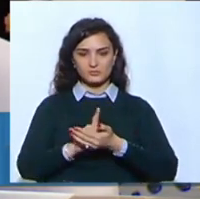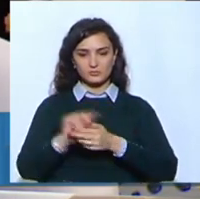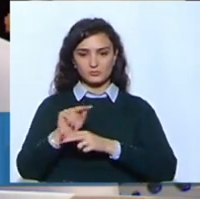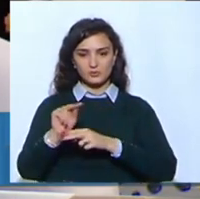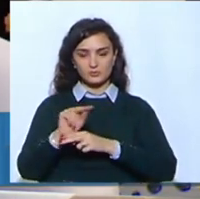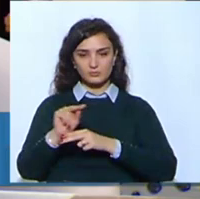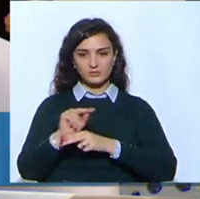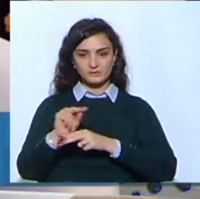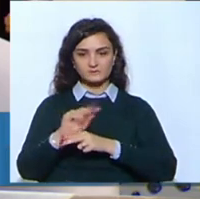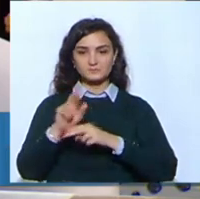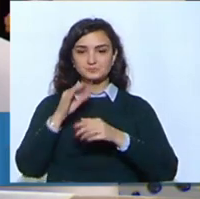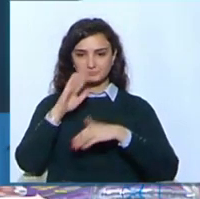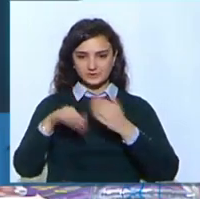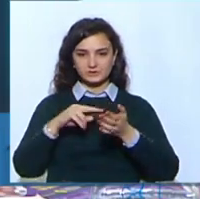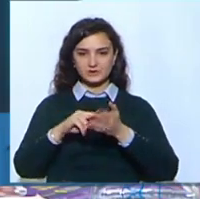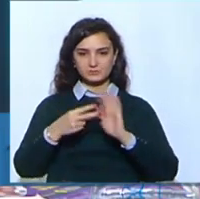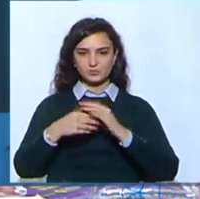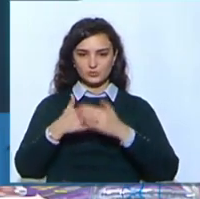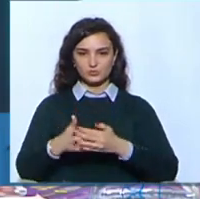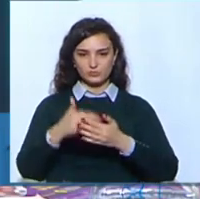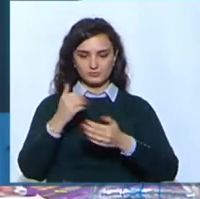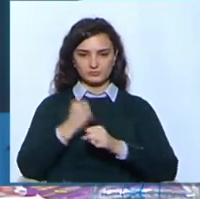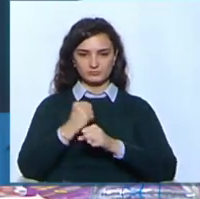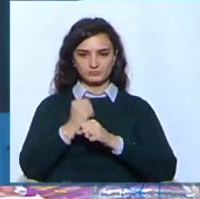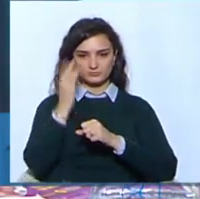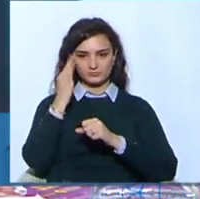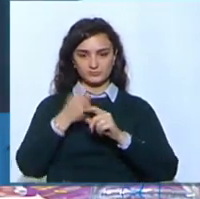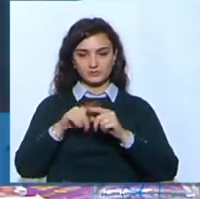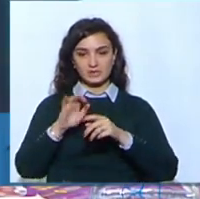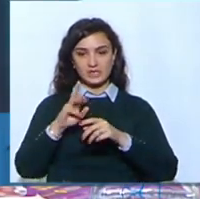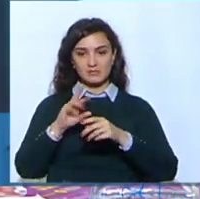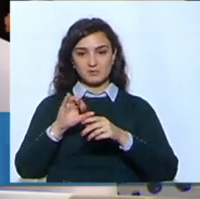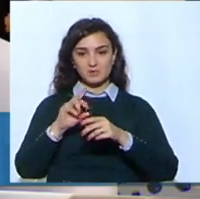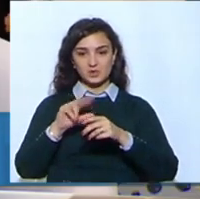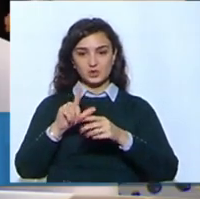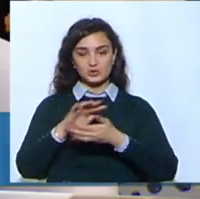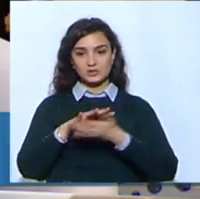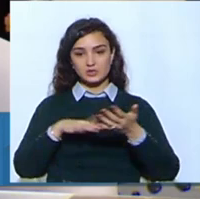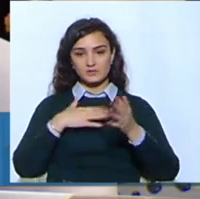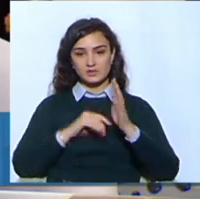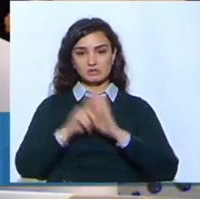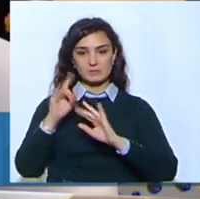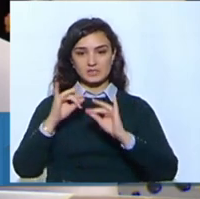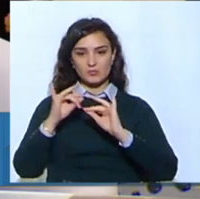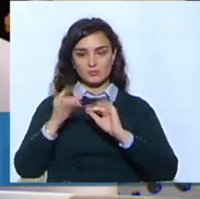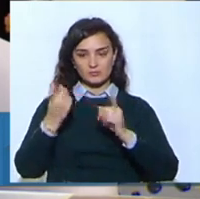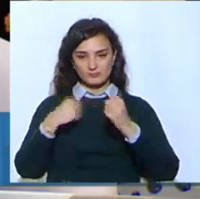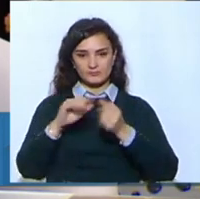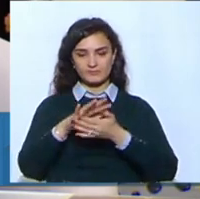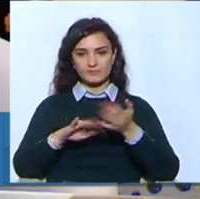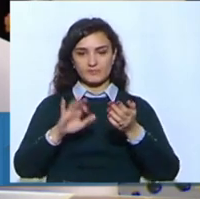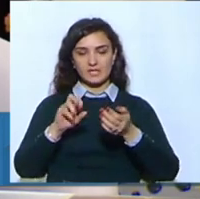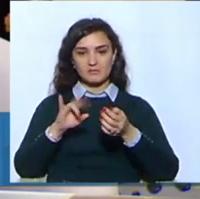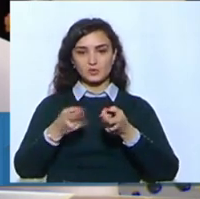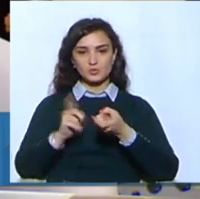მკურნალობა და მერე დაიგეგმოს. Და მერე დაიგეგმოს ორსულობა. თვითონ ქლამიდიოზე რომ გავაგრძელოთ ახლა ჩვენი დაწყებული საუბარიც, თვითონ